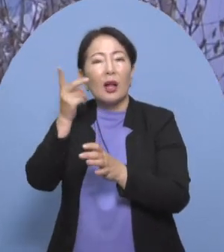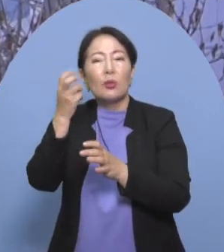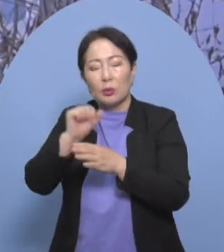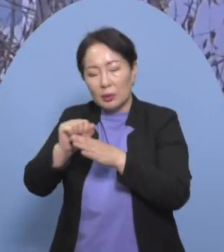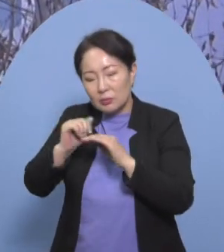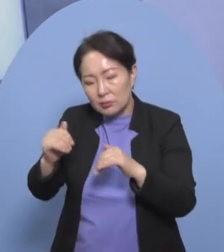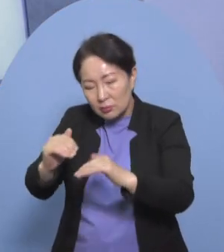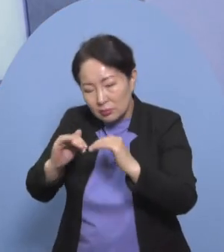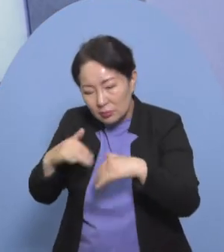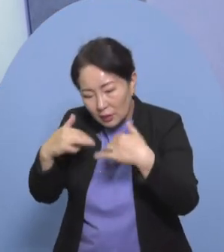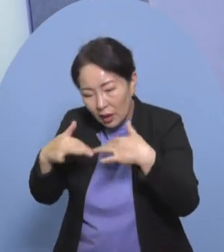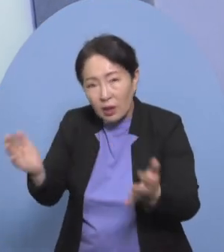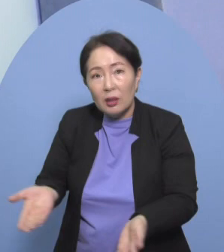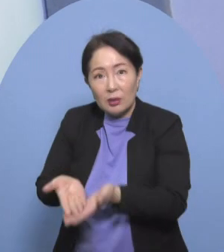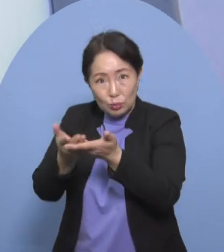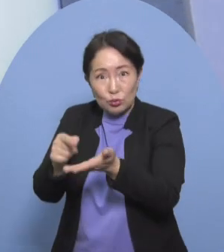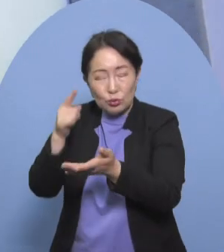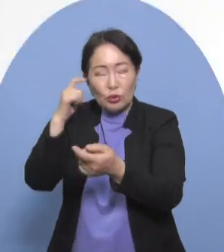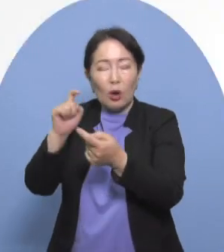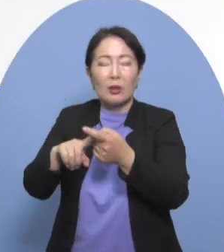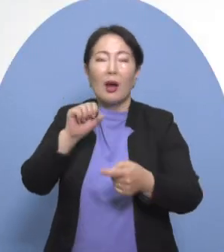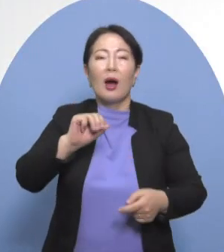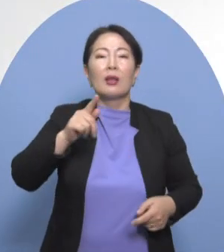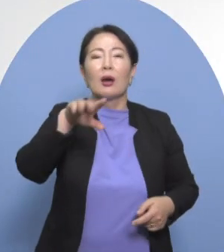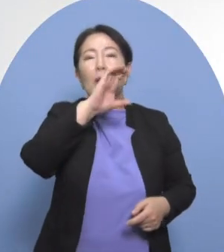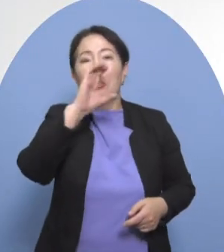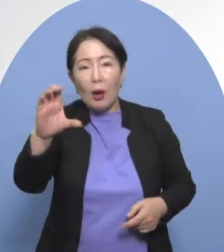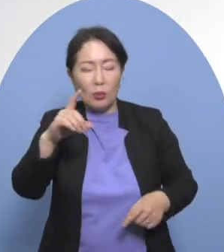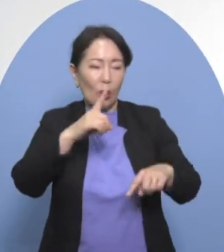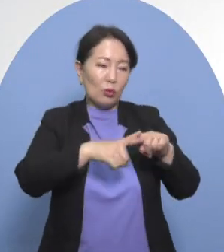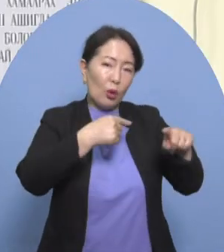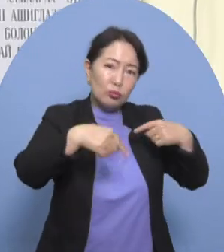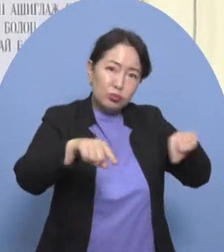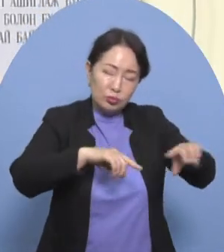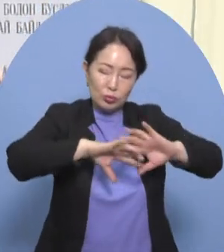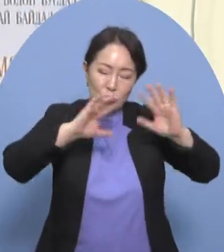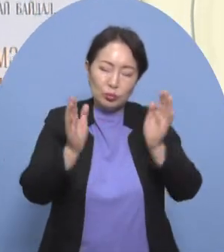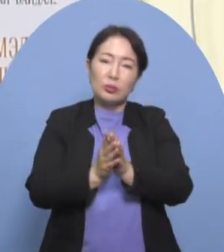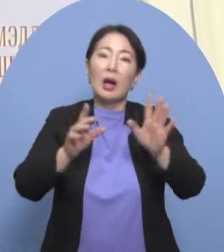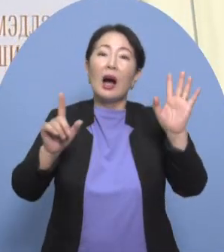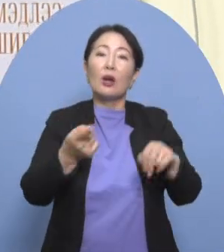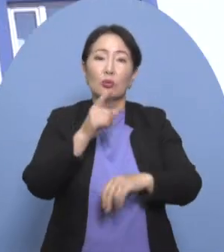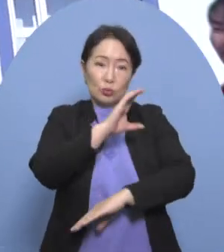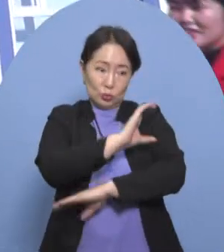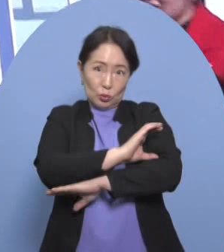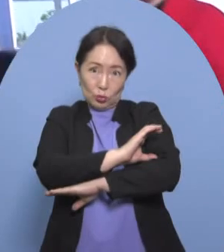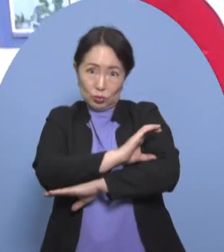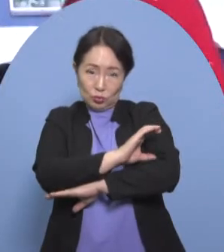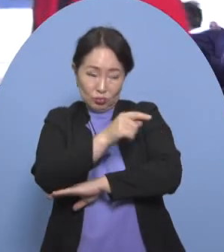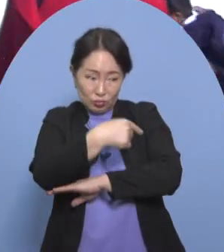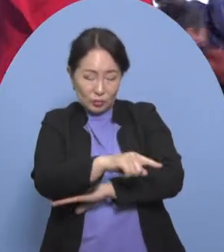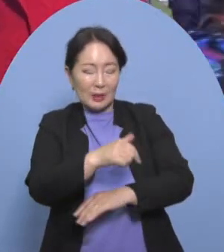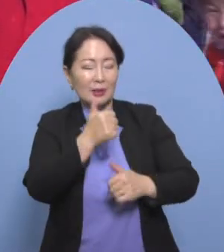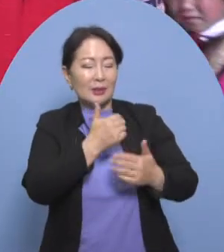үзүүлэх зорилгоор авьсгалын тэмцэх газраас нийслэл орон нутгийн 11 сургуульд сайн дурын шударга